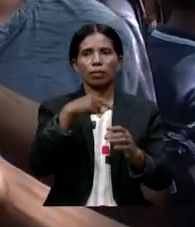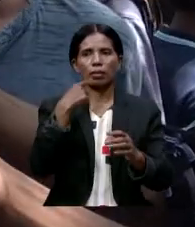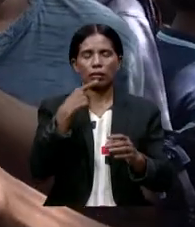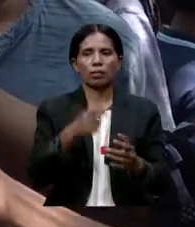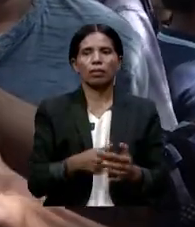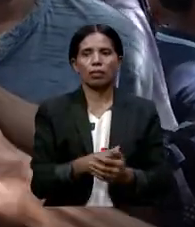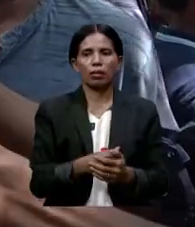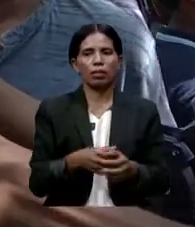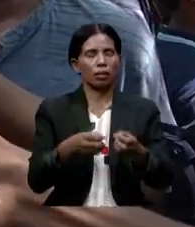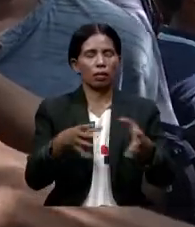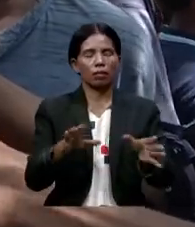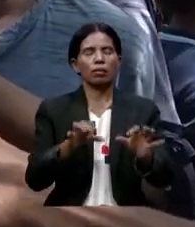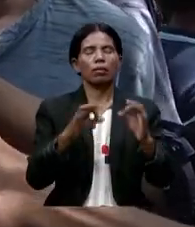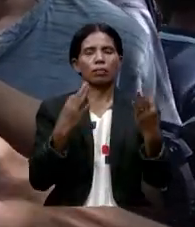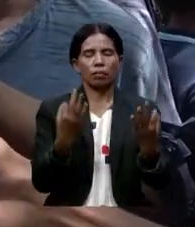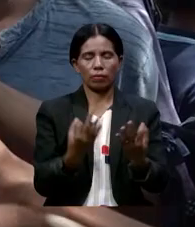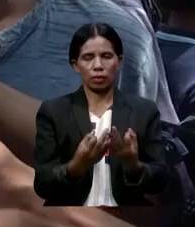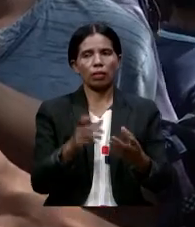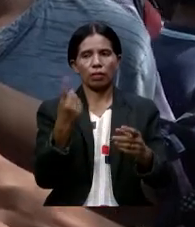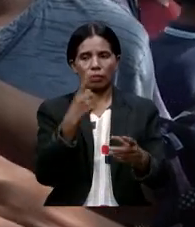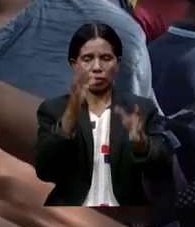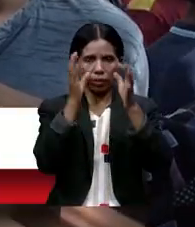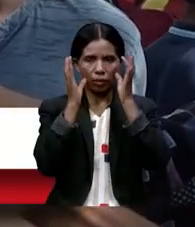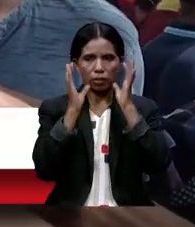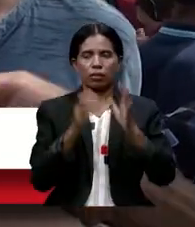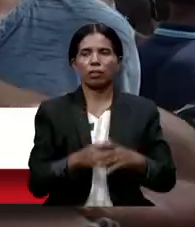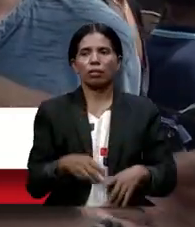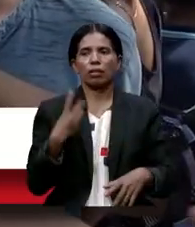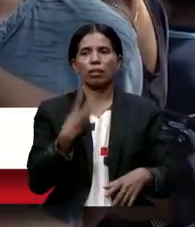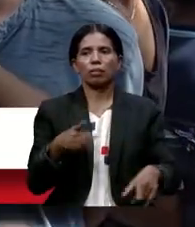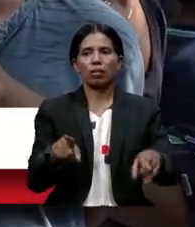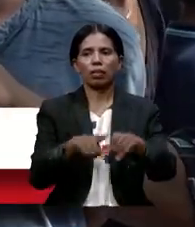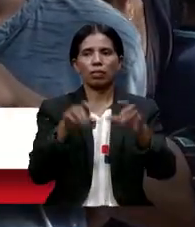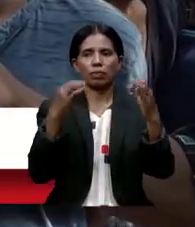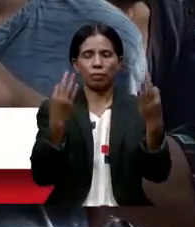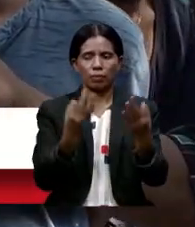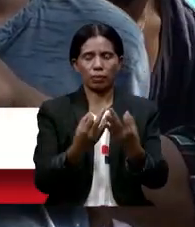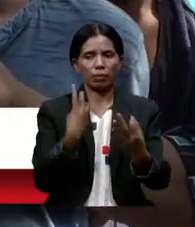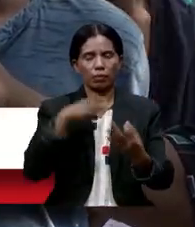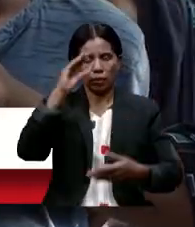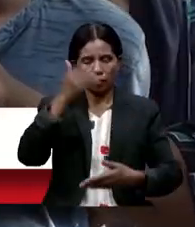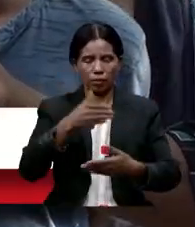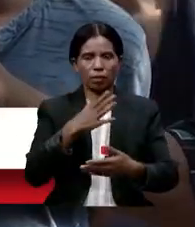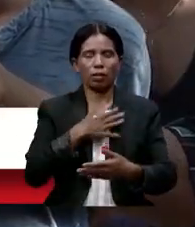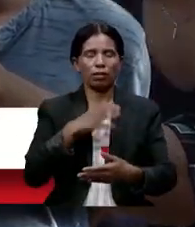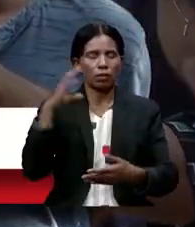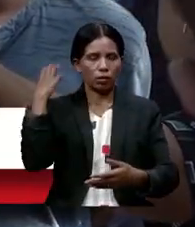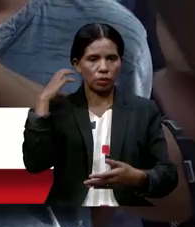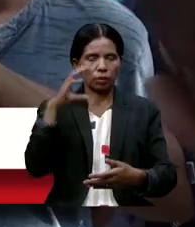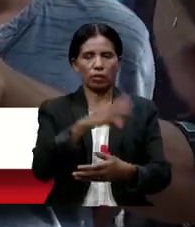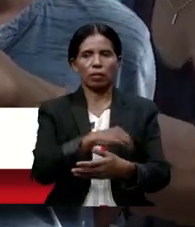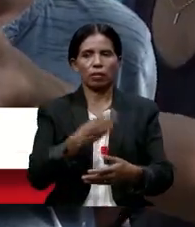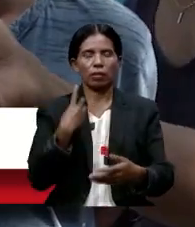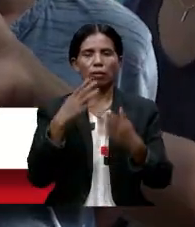nia lakon nia familia ini sempre sendi teris deh. Nebe amin dar familia, tambah amnya oang, amnya sobrino agora be.